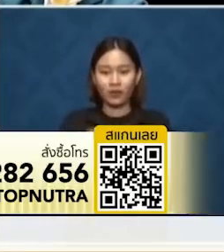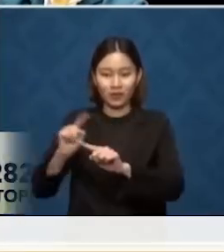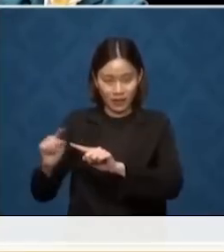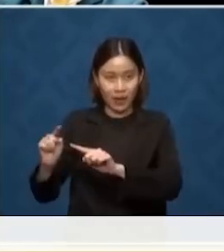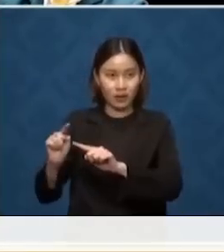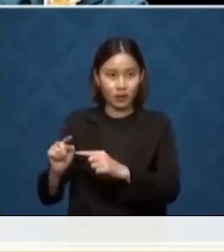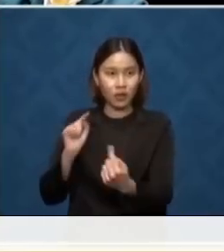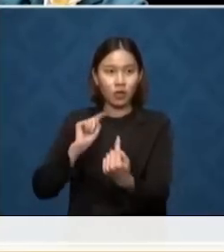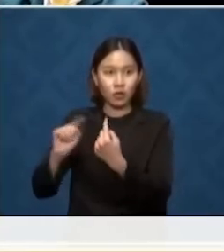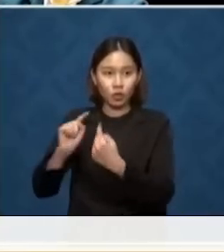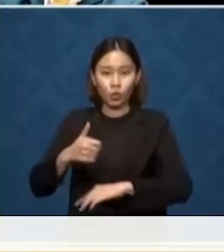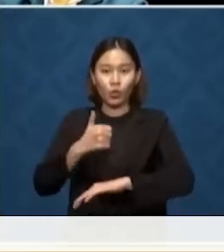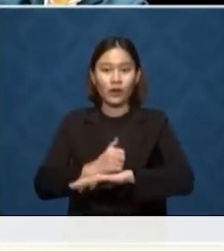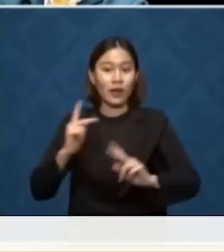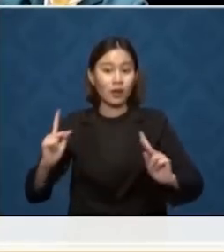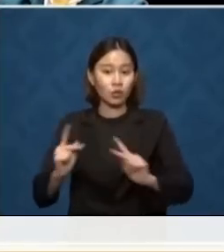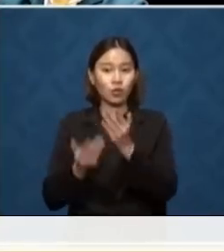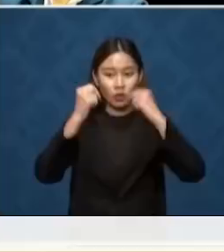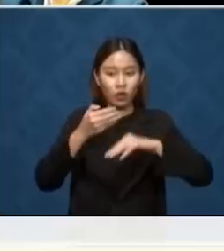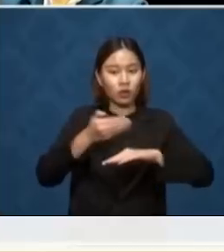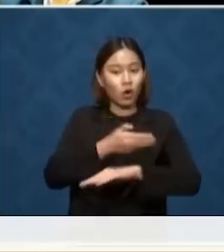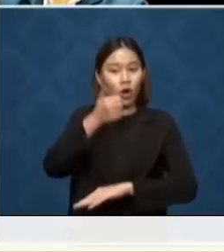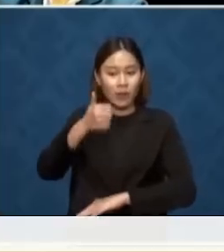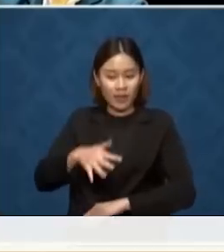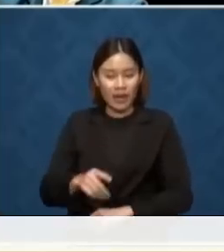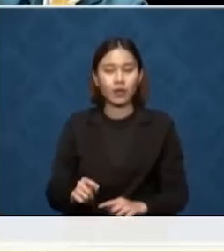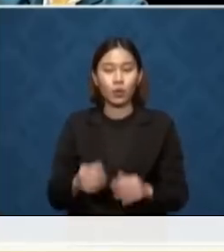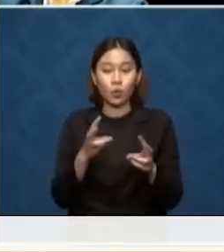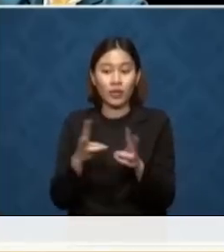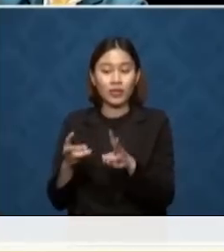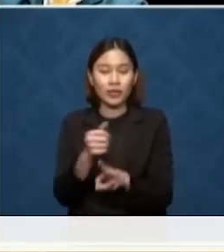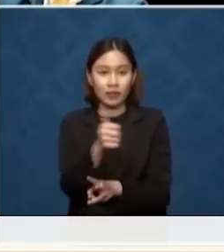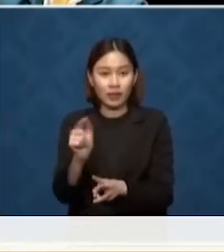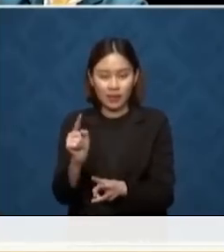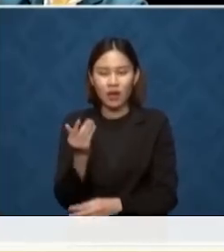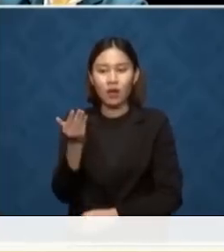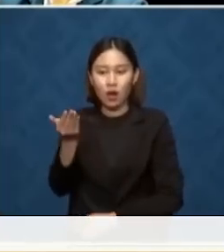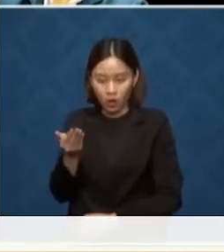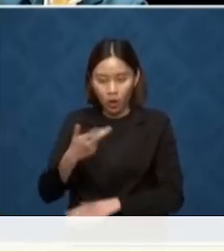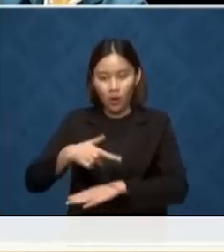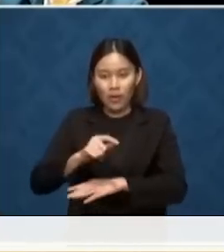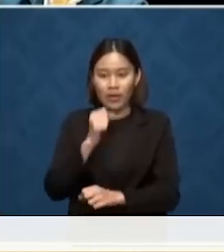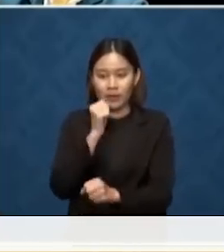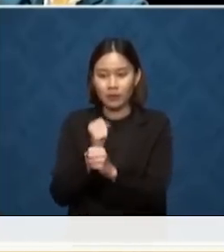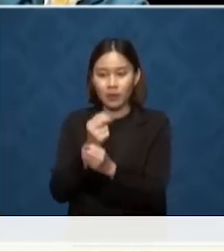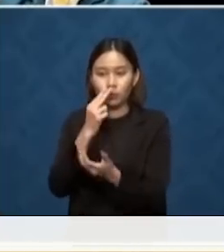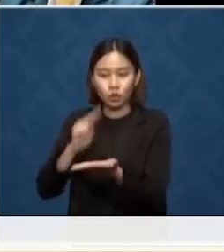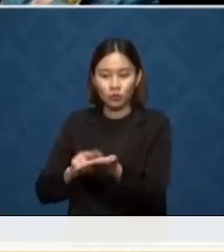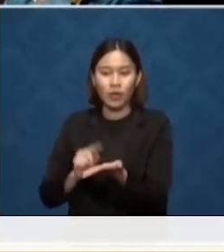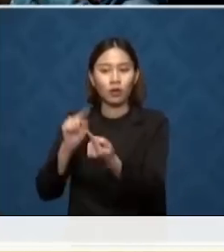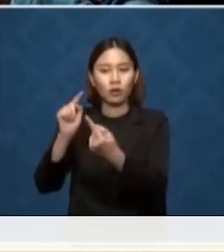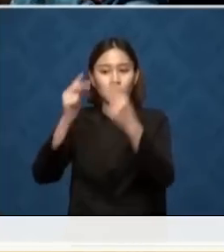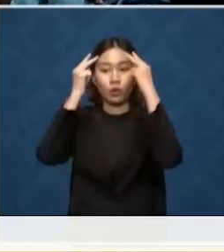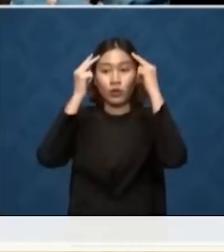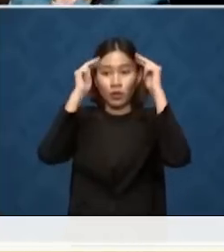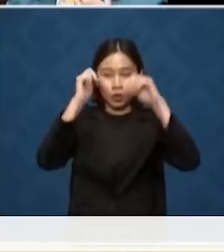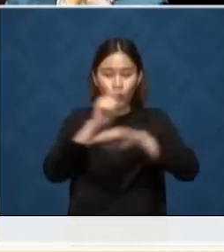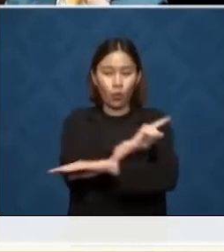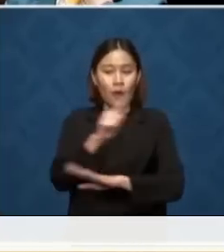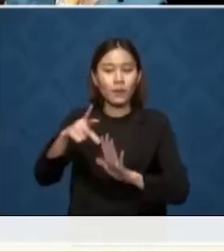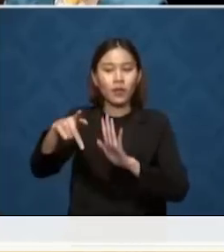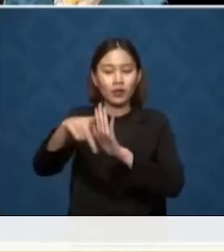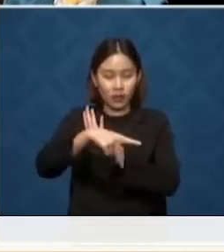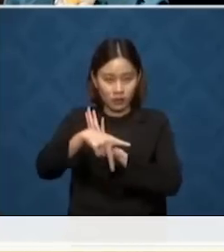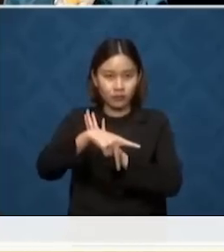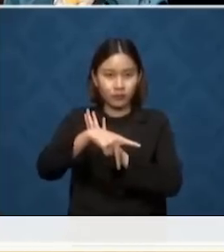กับทางท่านรัฐมนตรีหรือท่านนายกไว้ได้ก่อนทางที่ดีที่สุดครับผมวิงวอนท่านประธานครับทำหนังสือครับถึงท่านนายกรัฐมนตรีว่าวันพฤหัสบดีเ